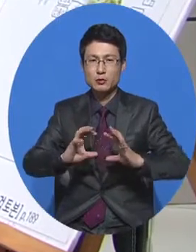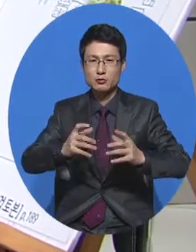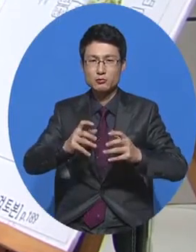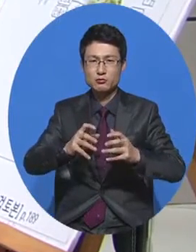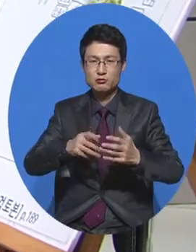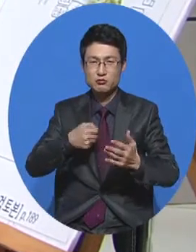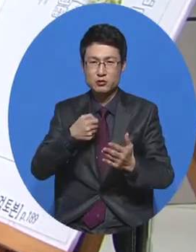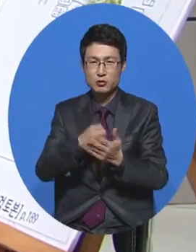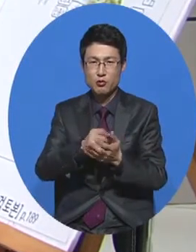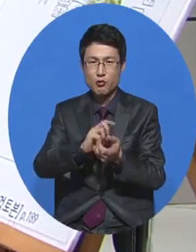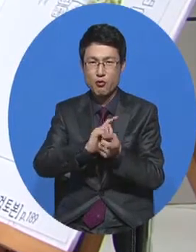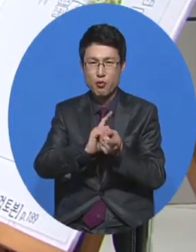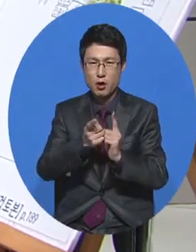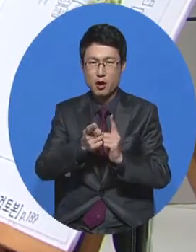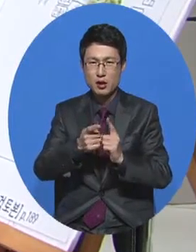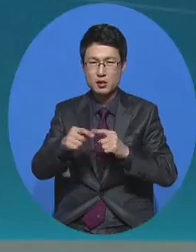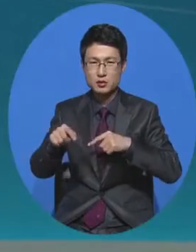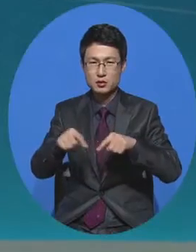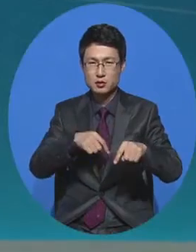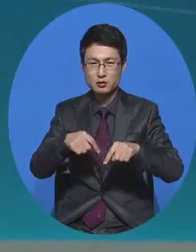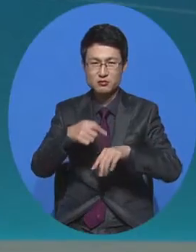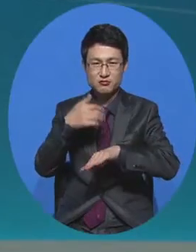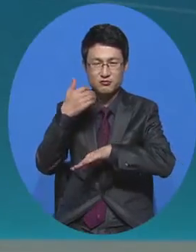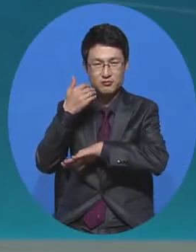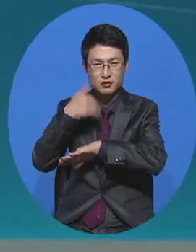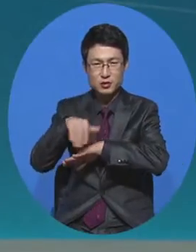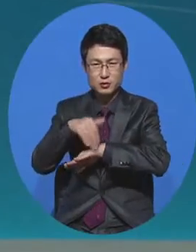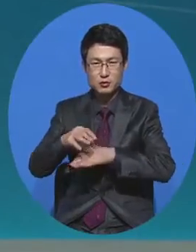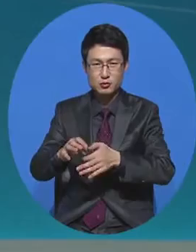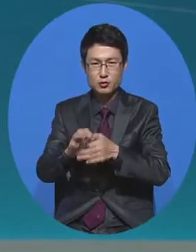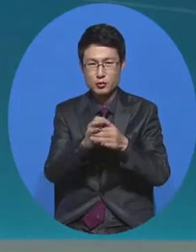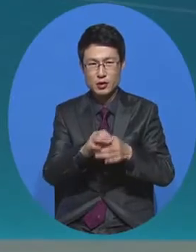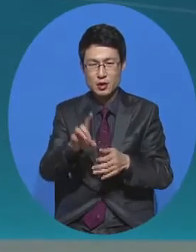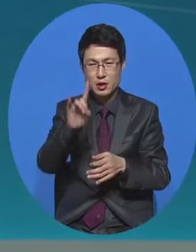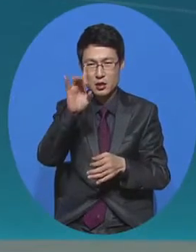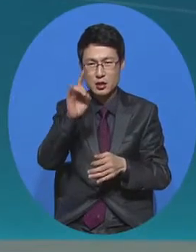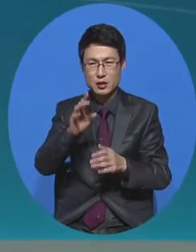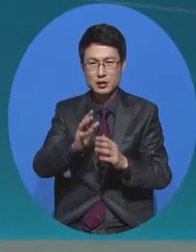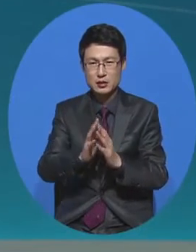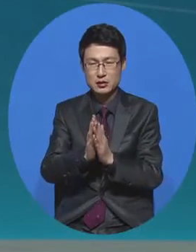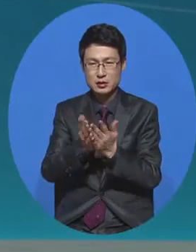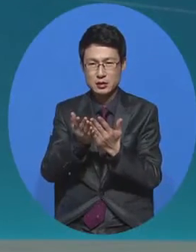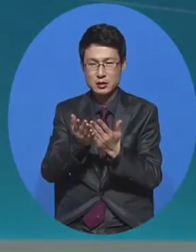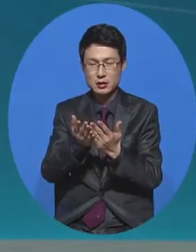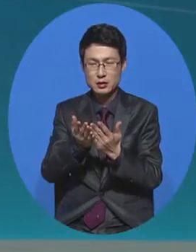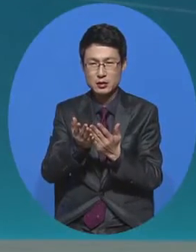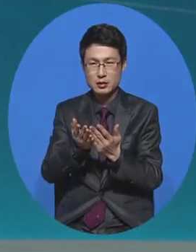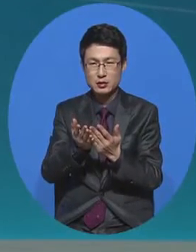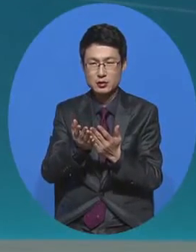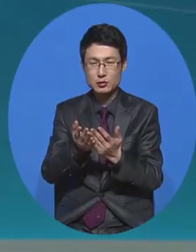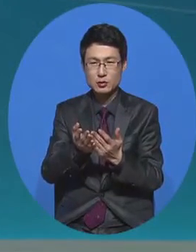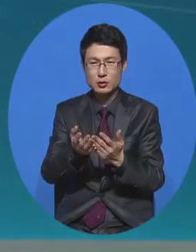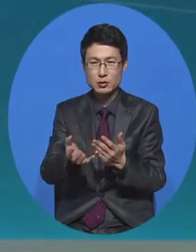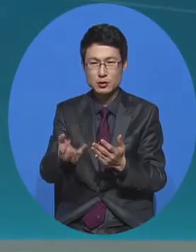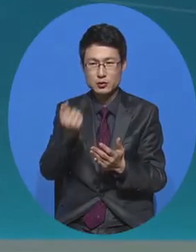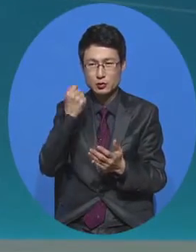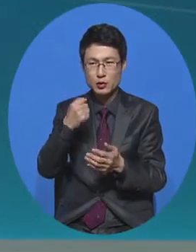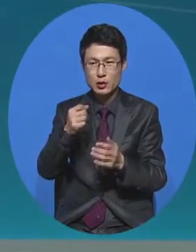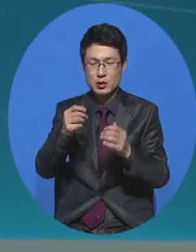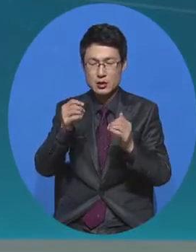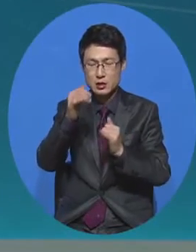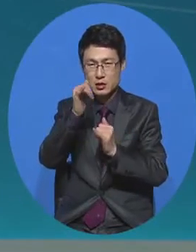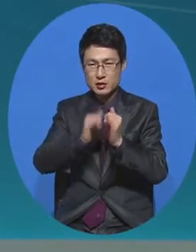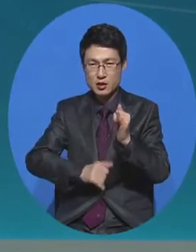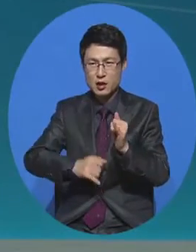라고 하는 이 정책을 통해서 한 가지 교과서를 통해서만 역사를 배우라 라고 하는 이방 팀이